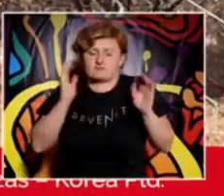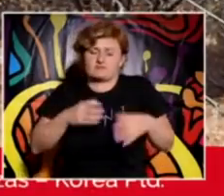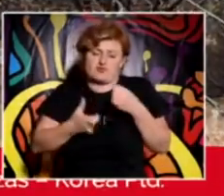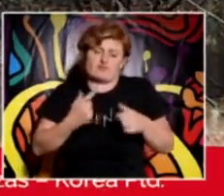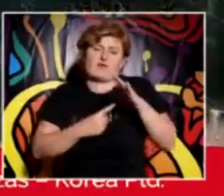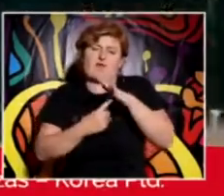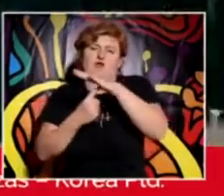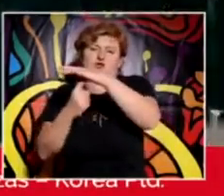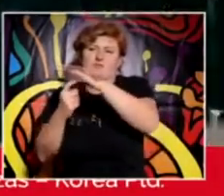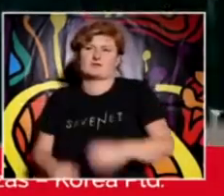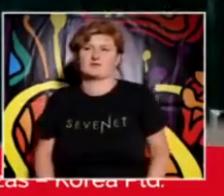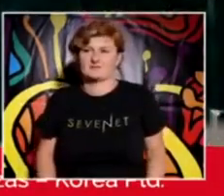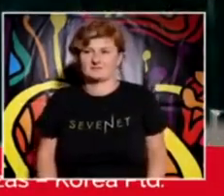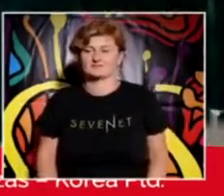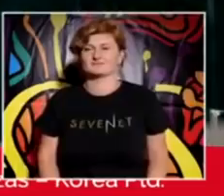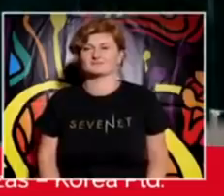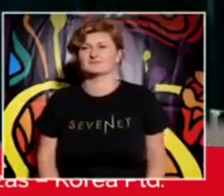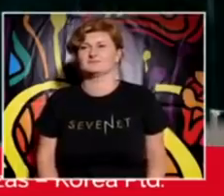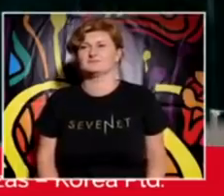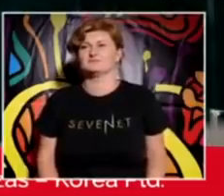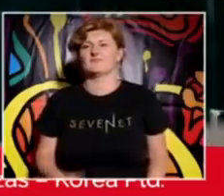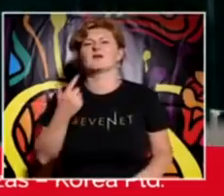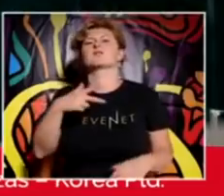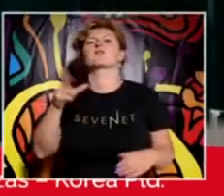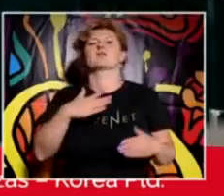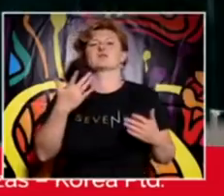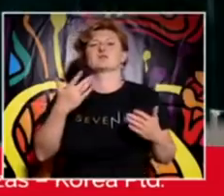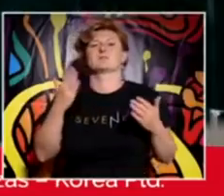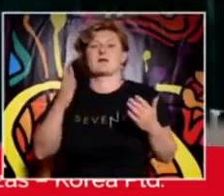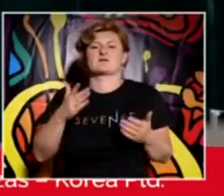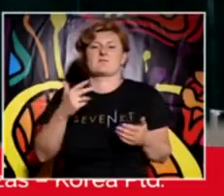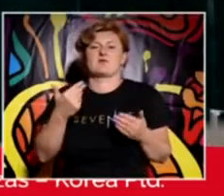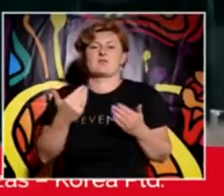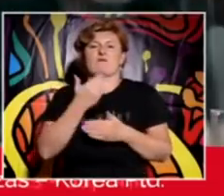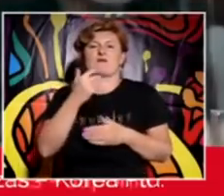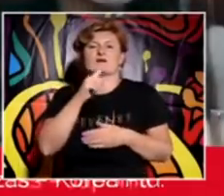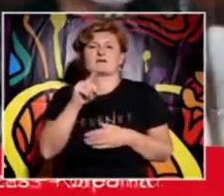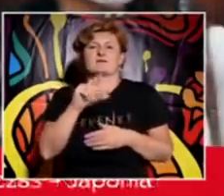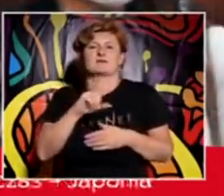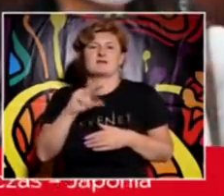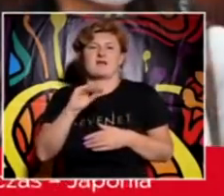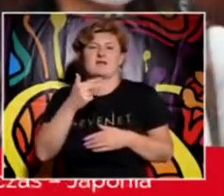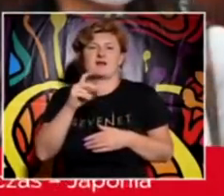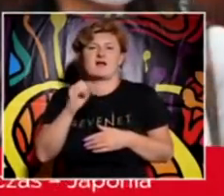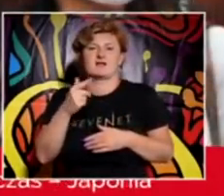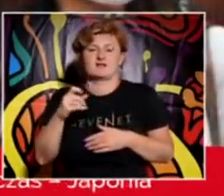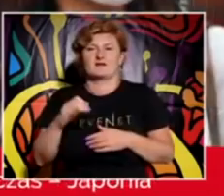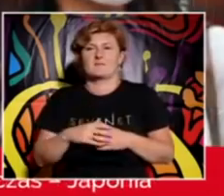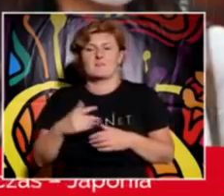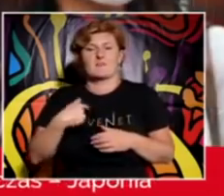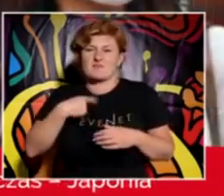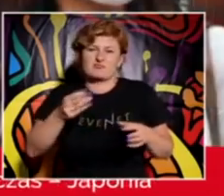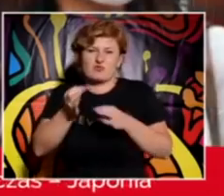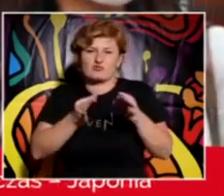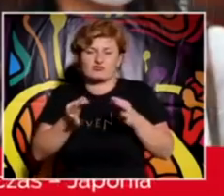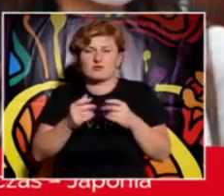kiedy to czas. Zrobimy? Mamy 25 lat. Kiedy my to zrobimy? Kiedy będziemy znowu w Nowej Zelandii? Oj, naprawdę. Także my nie oszczędzaliśmy i nawet byliśmy w